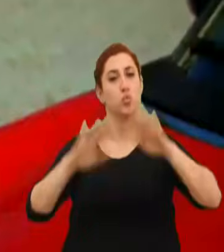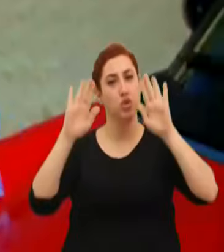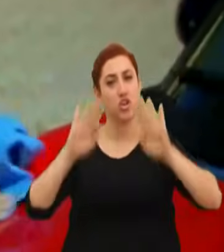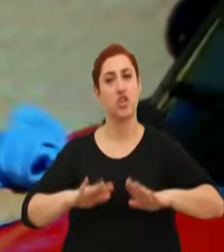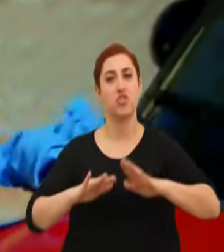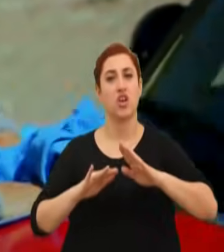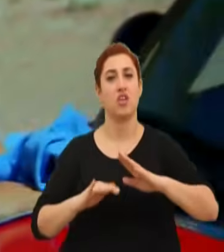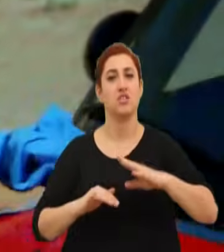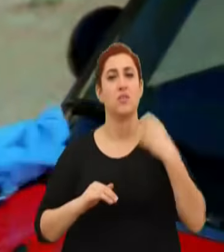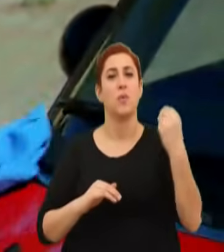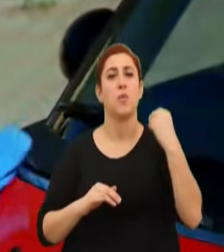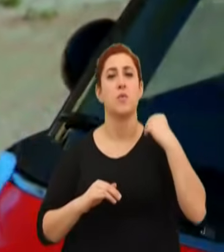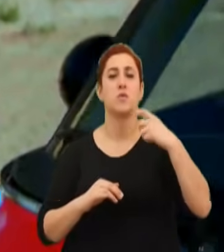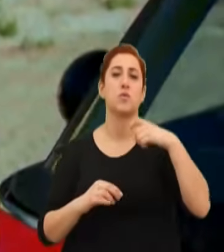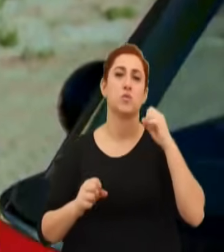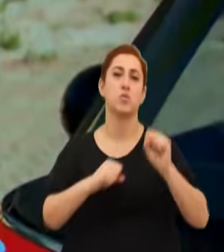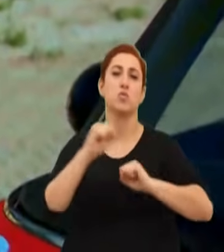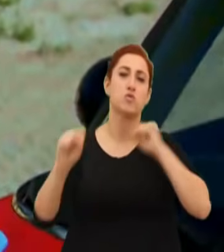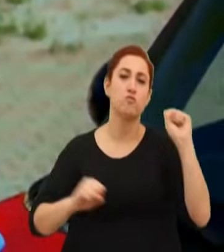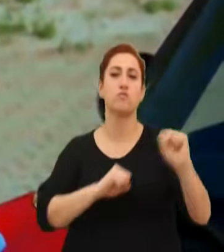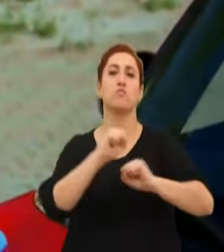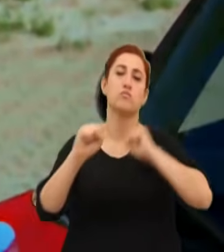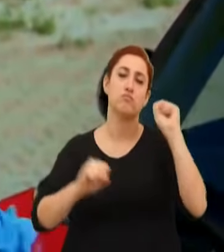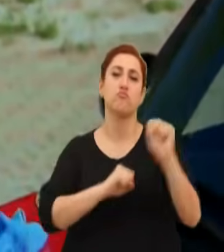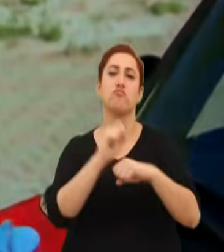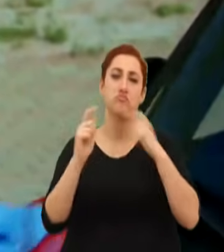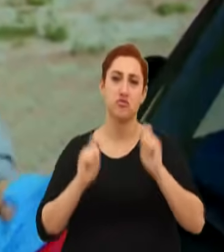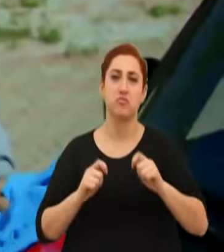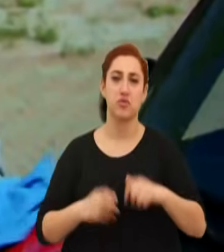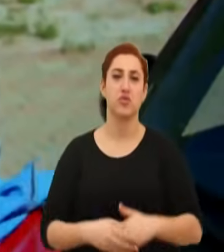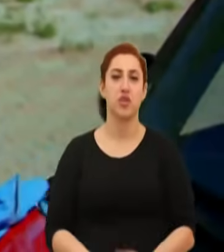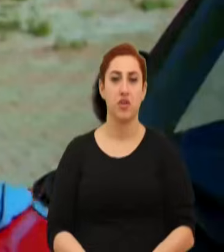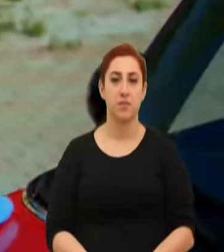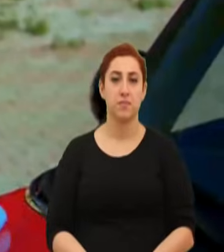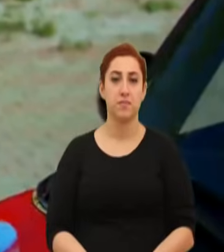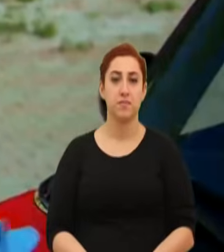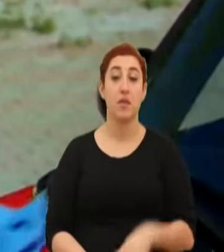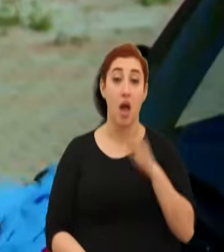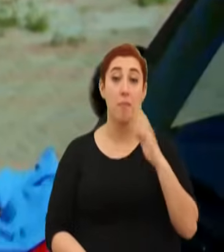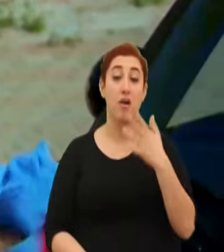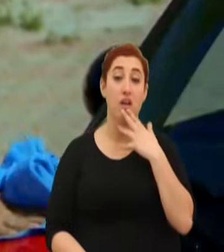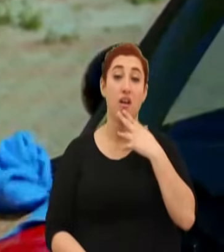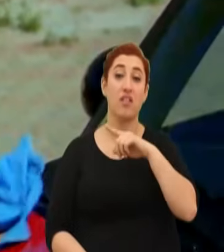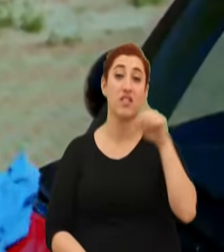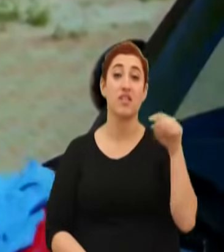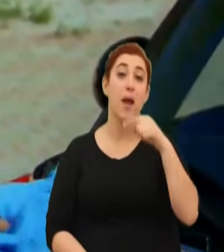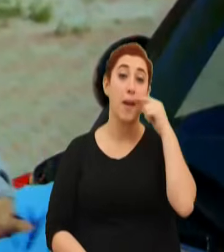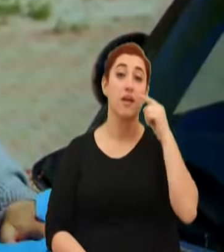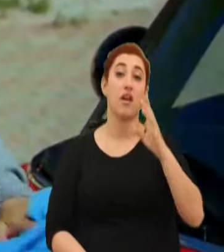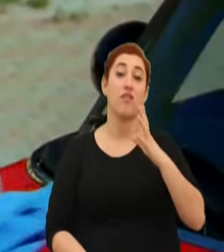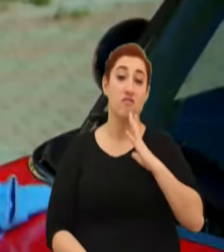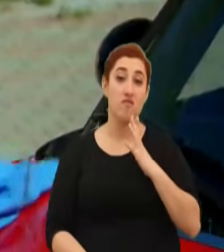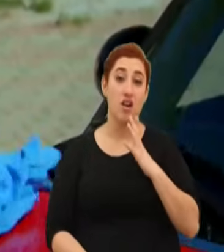seni. Nasıl böyle ovalıya, ovalıya, ovalıya yıkayacağım. Ama kadınlara var, erkeklere